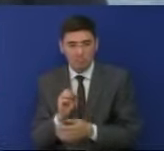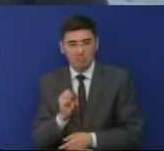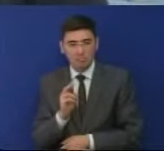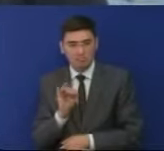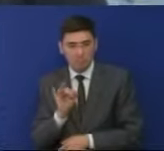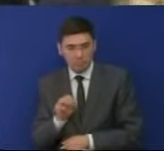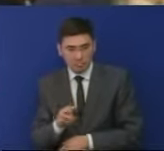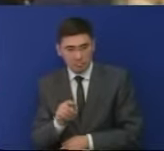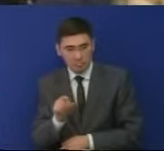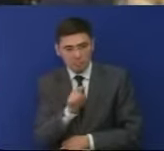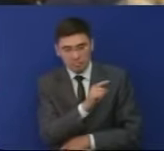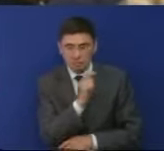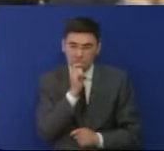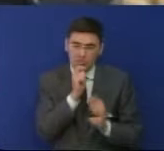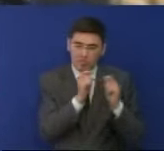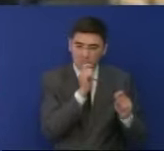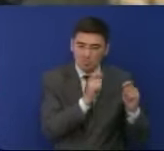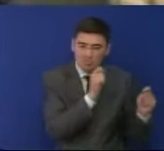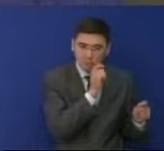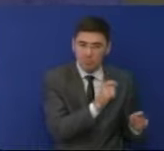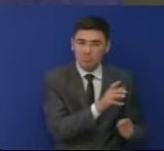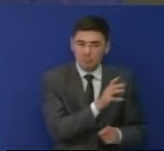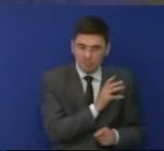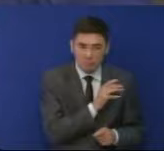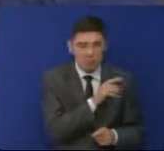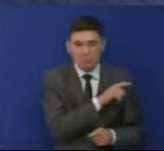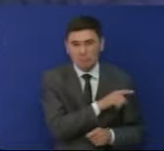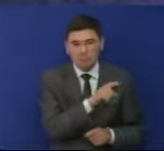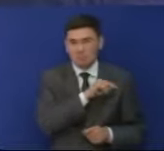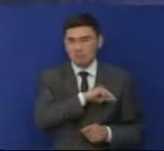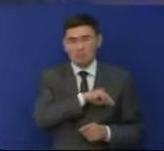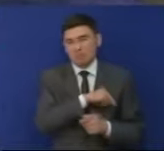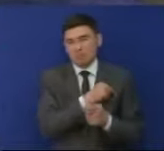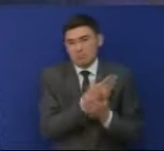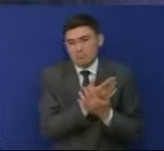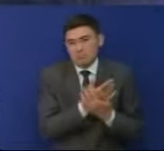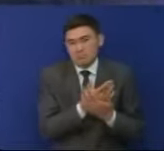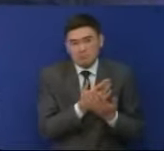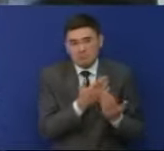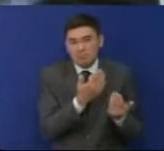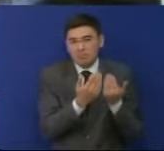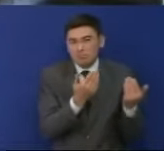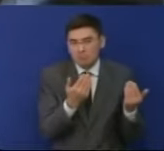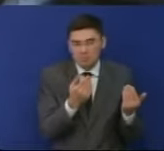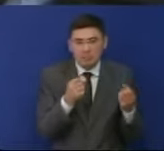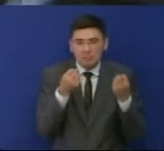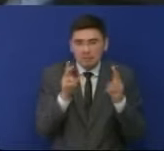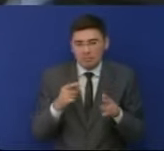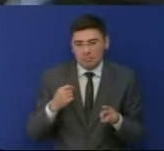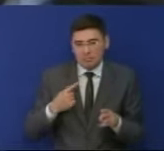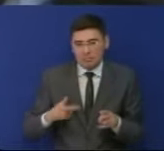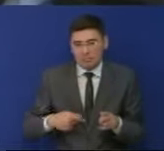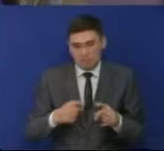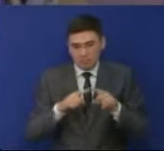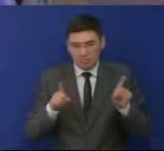Ермак Салимов наградил лучших представителей различных сфер жизнедеятельности, вручив им специальные дипломы. Так,